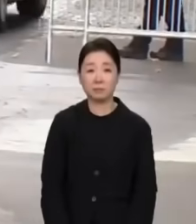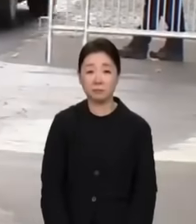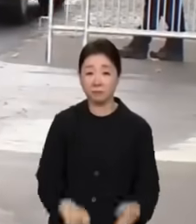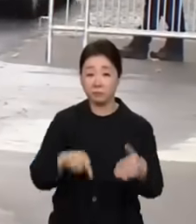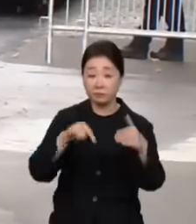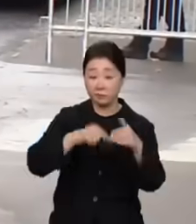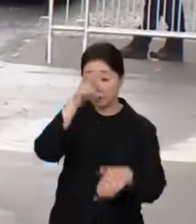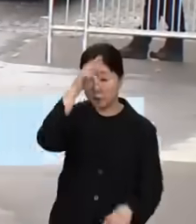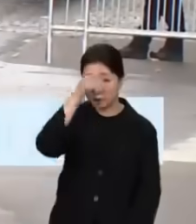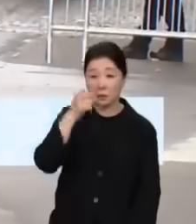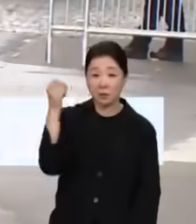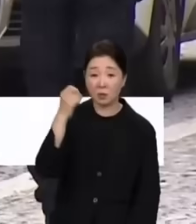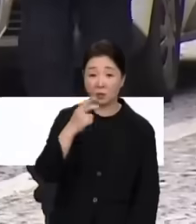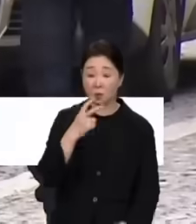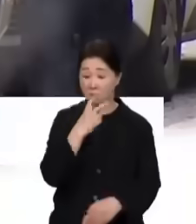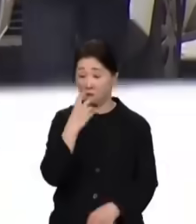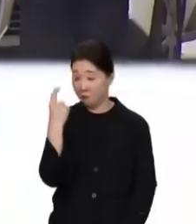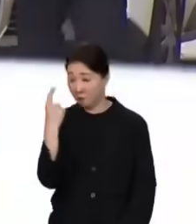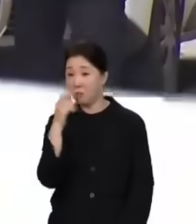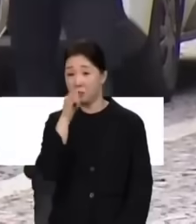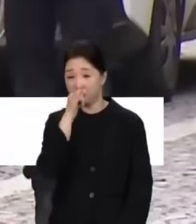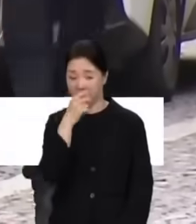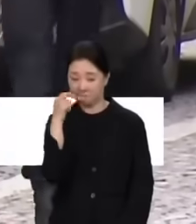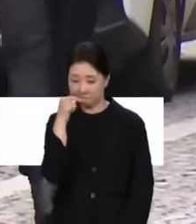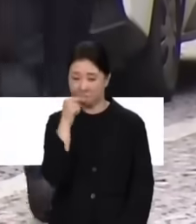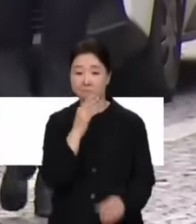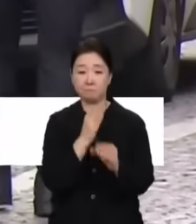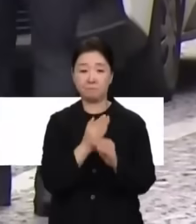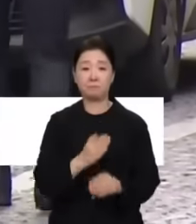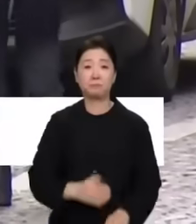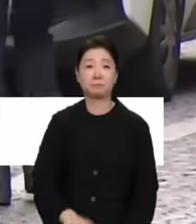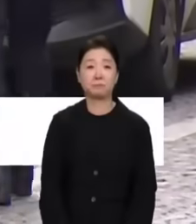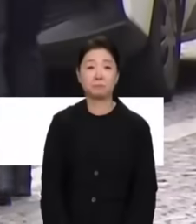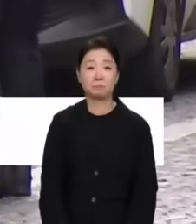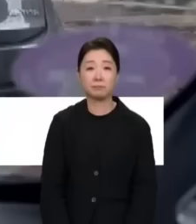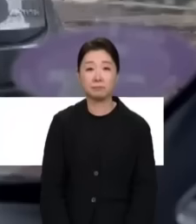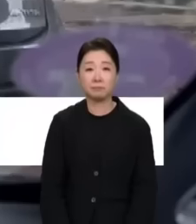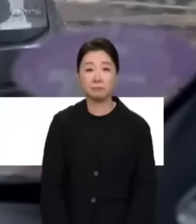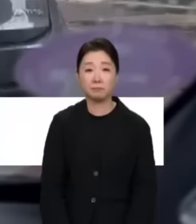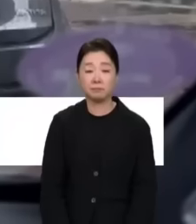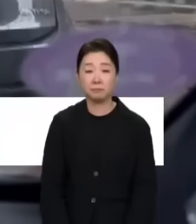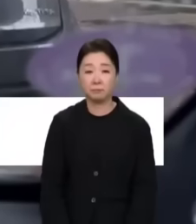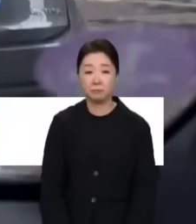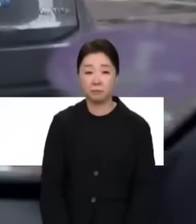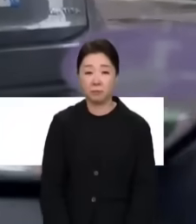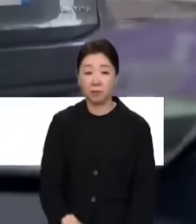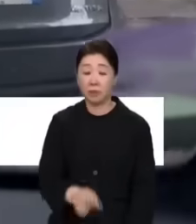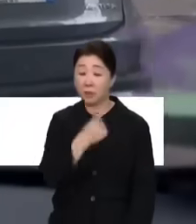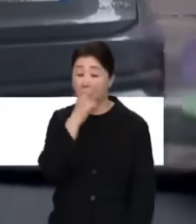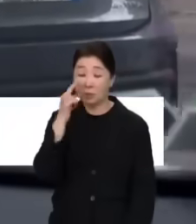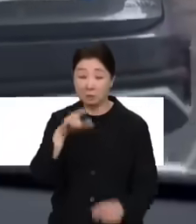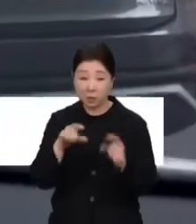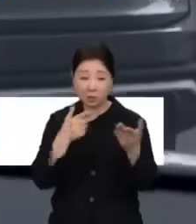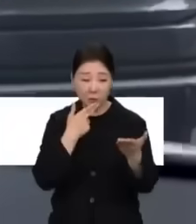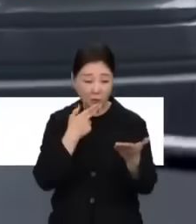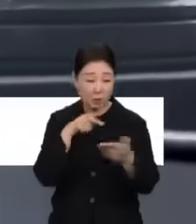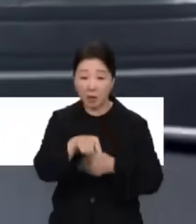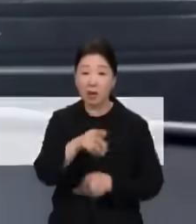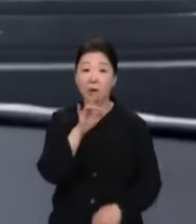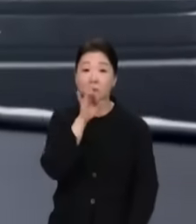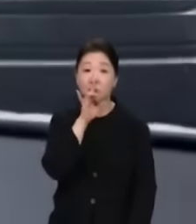안쪽엔 경찰과 헌병 경비대들이 삼엄한 경비를 펼치고 있습니다. 특별한 징병이 없다면 출입이